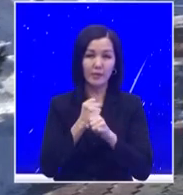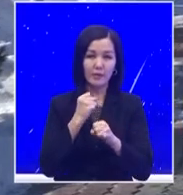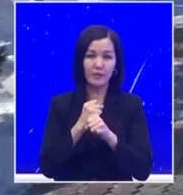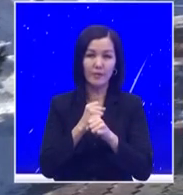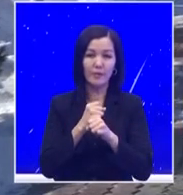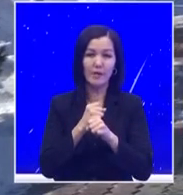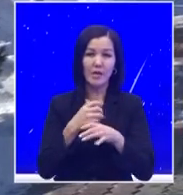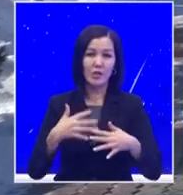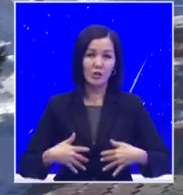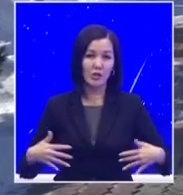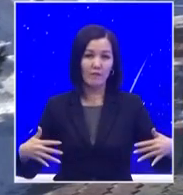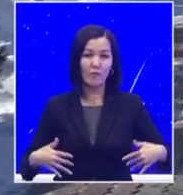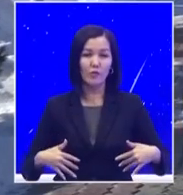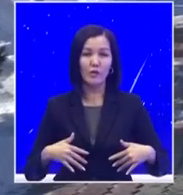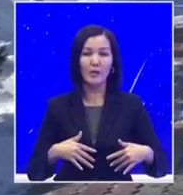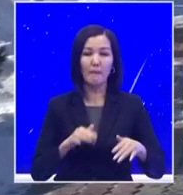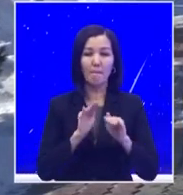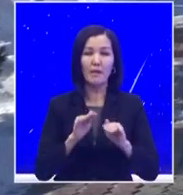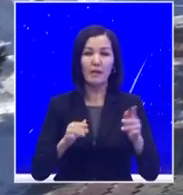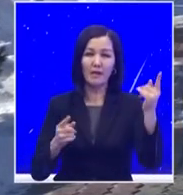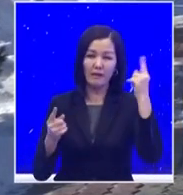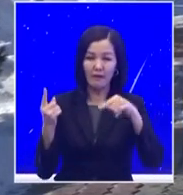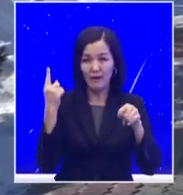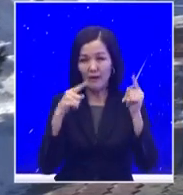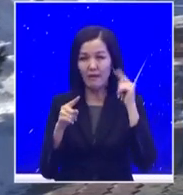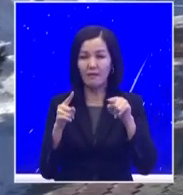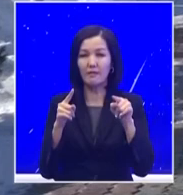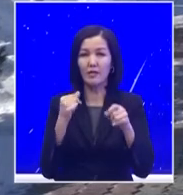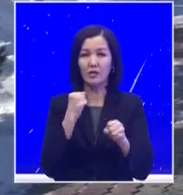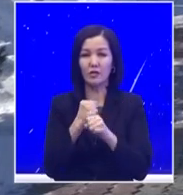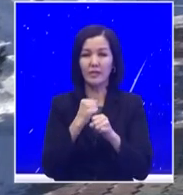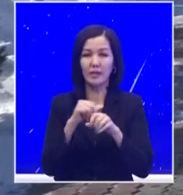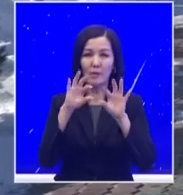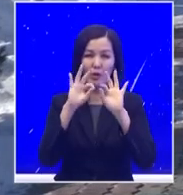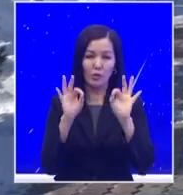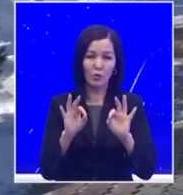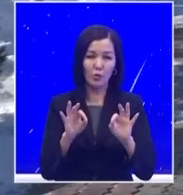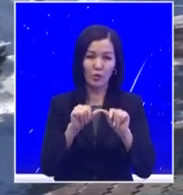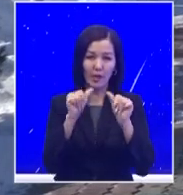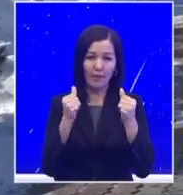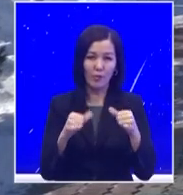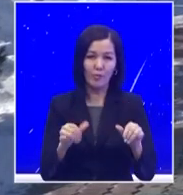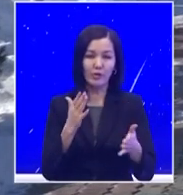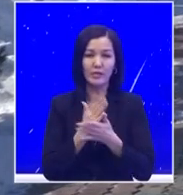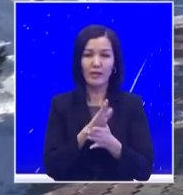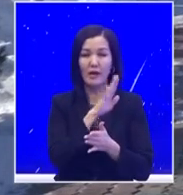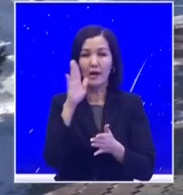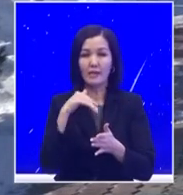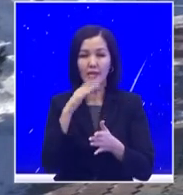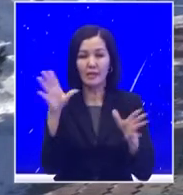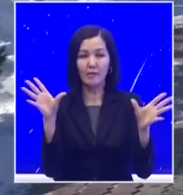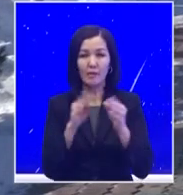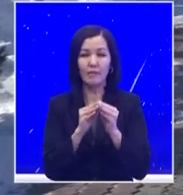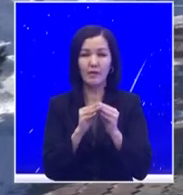аңдарды барлығын балалардың қиялынан жасалып туындайды. Бұл жұмыстың барлығына атсалысатын әрине ата-аналар.